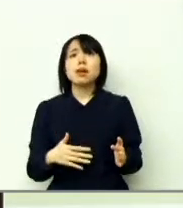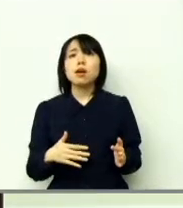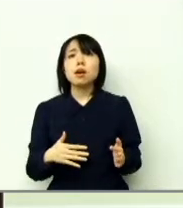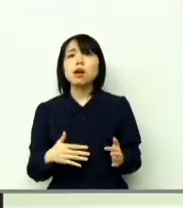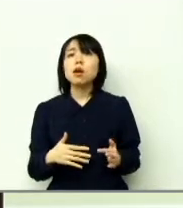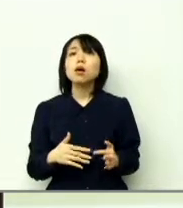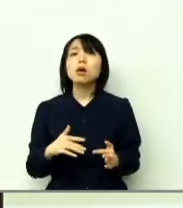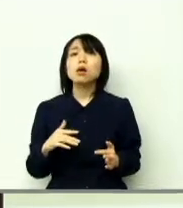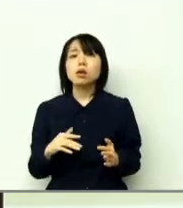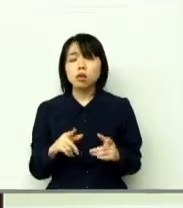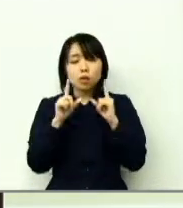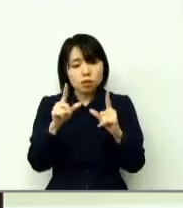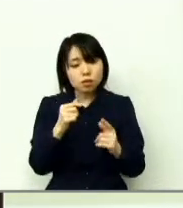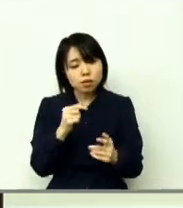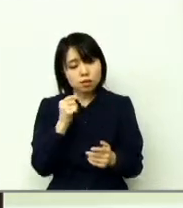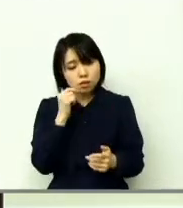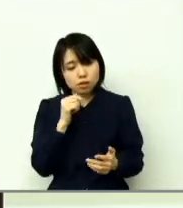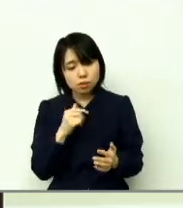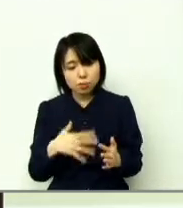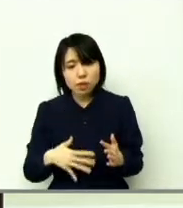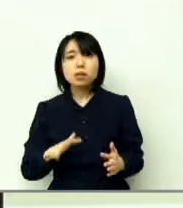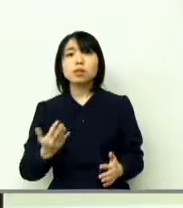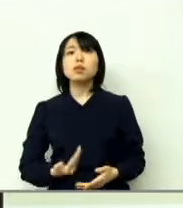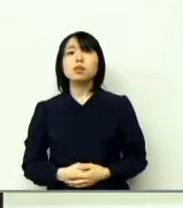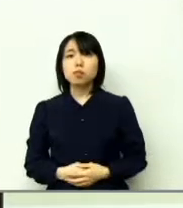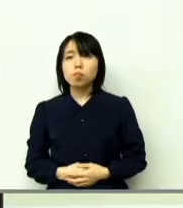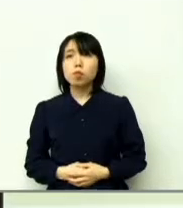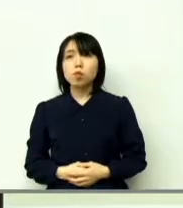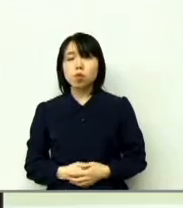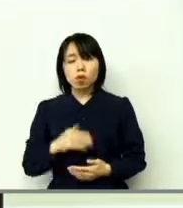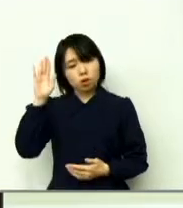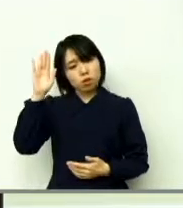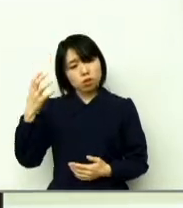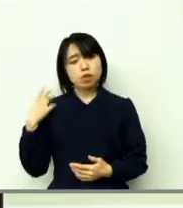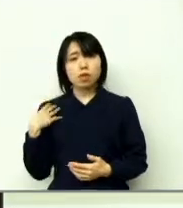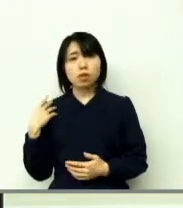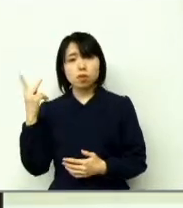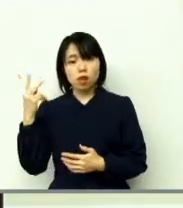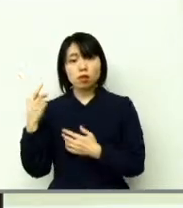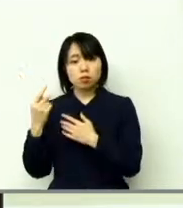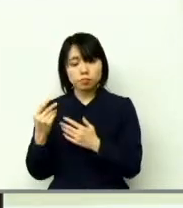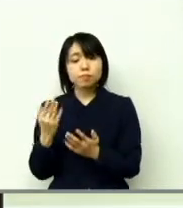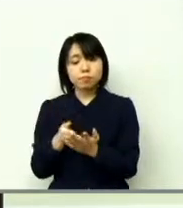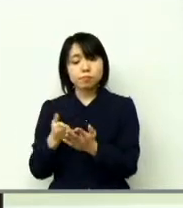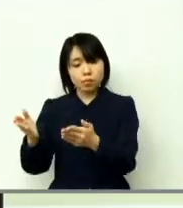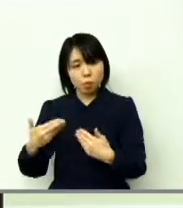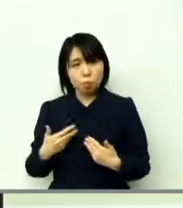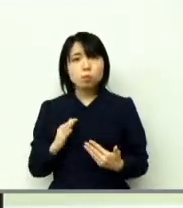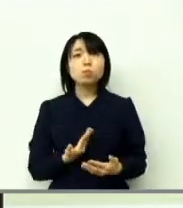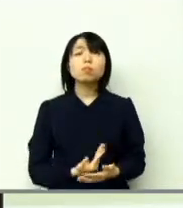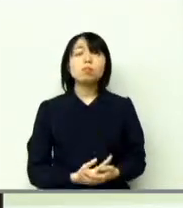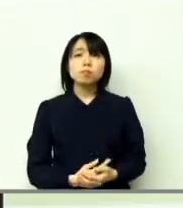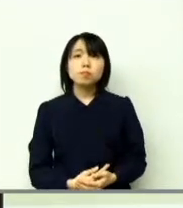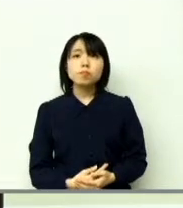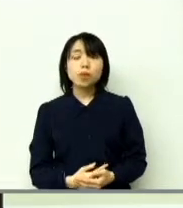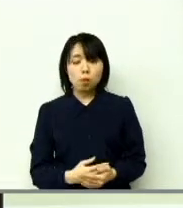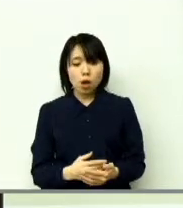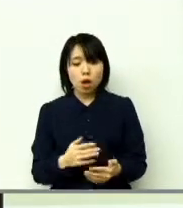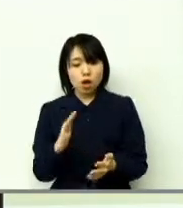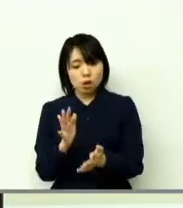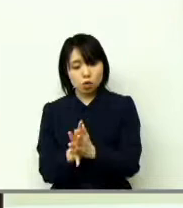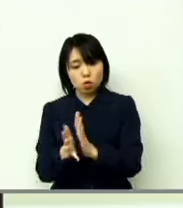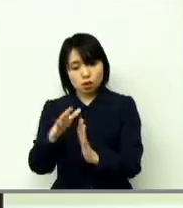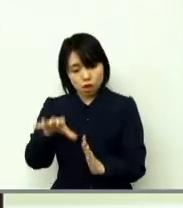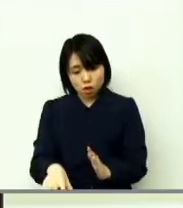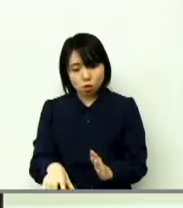今すぐは申し上げられませんけれども後ほどまた担当の方からあれさせてもらいますが、基本的には幼稚園を保育園化をしようということではあり